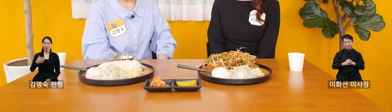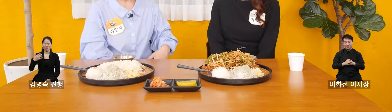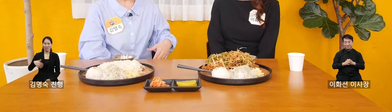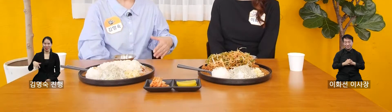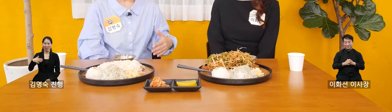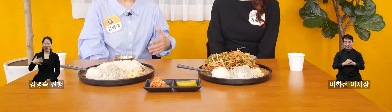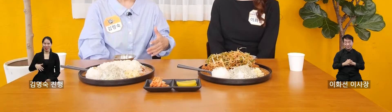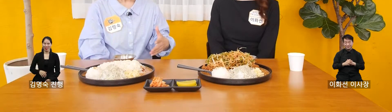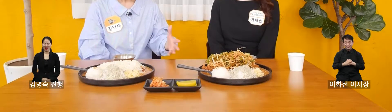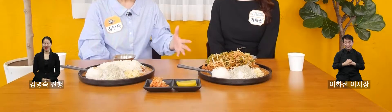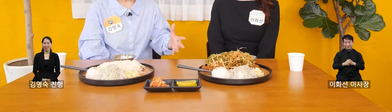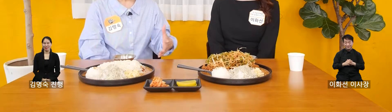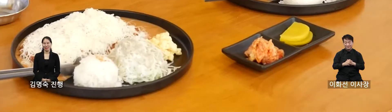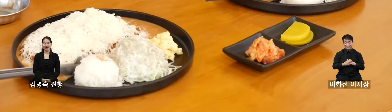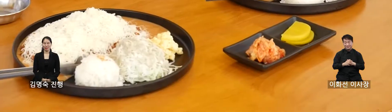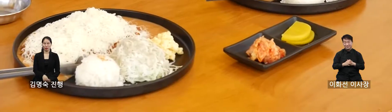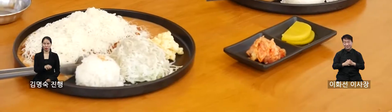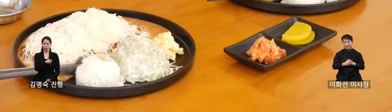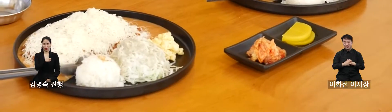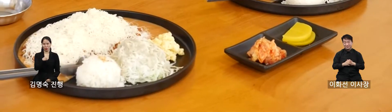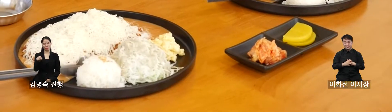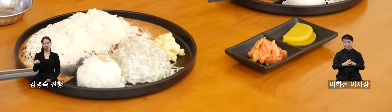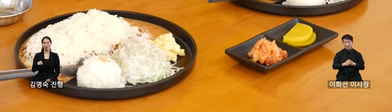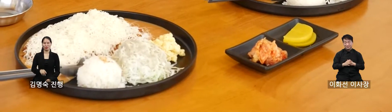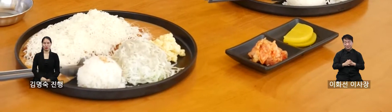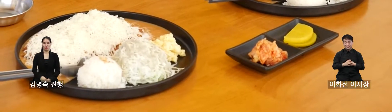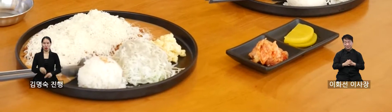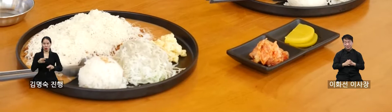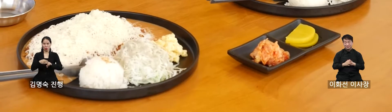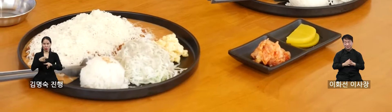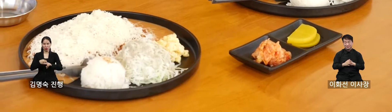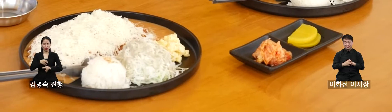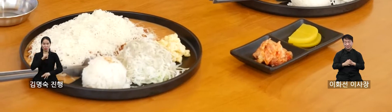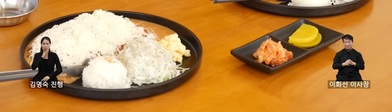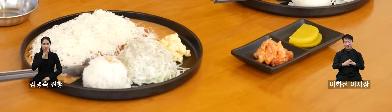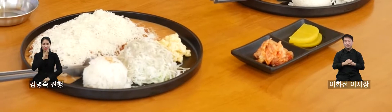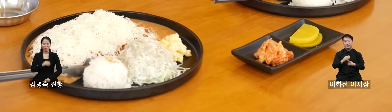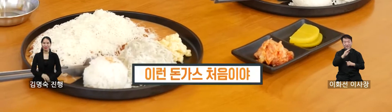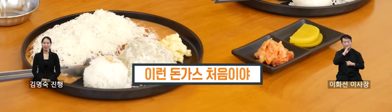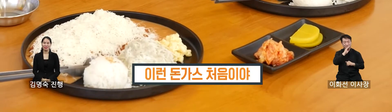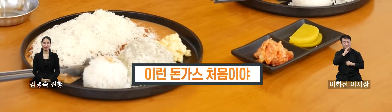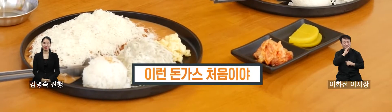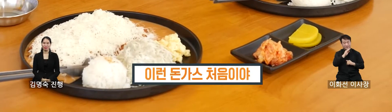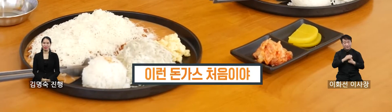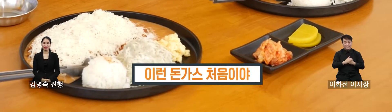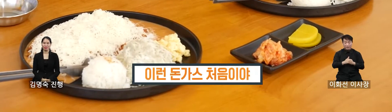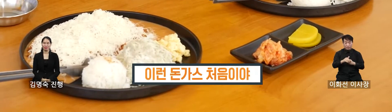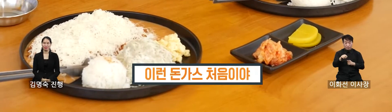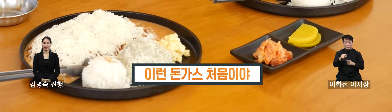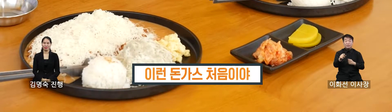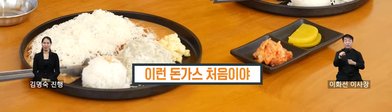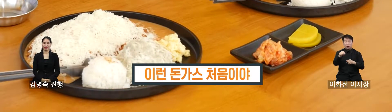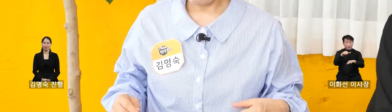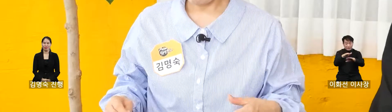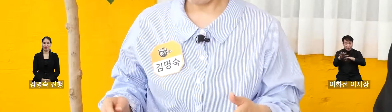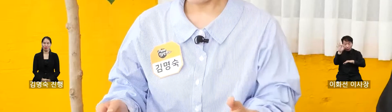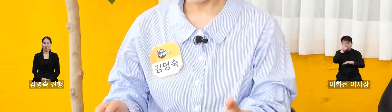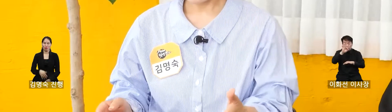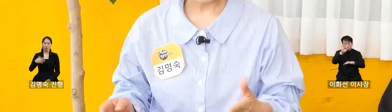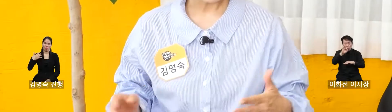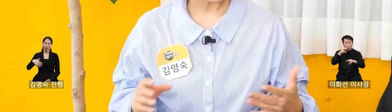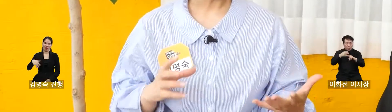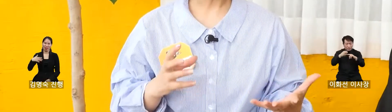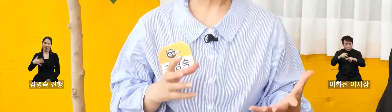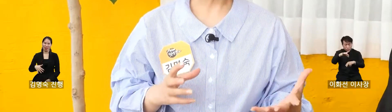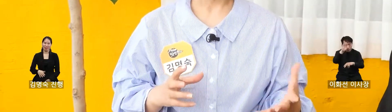사장님, 이게 돈가스 맞는 거죠? 그렇죠. 이런 돈가스 처음 보셨죠? 우와,